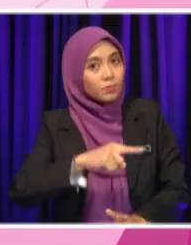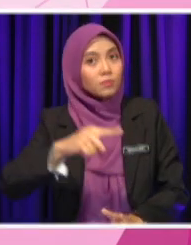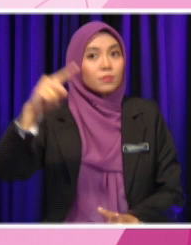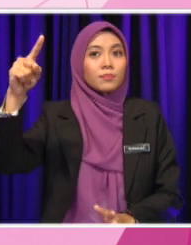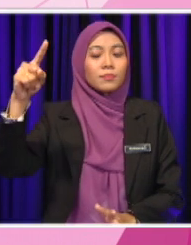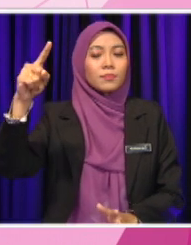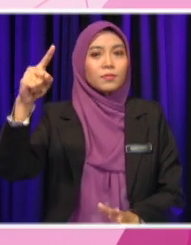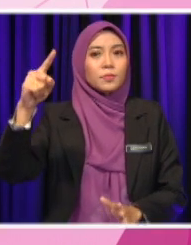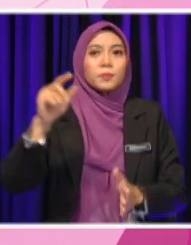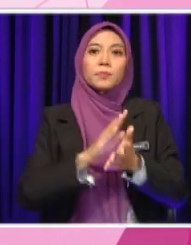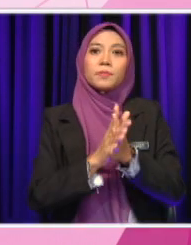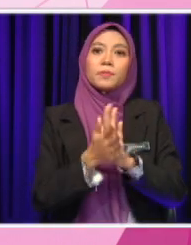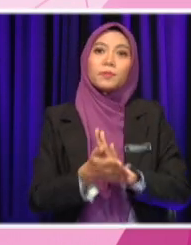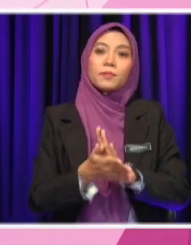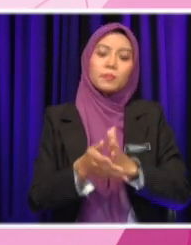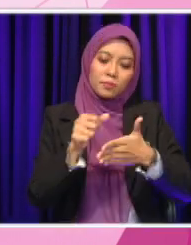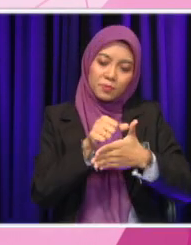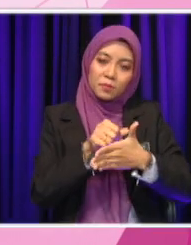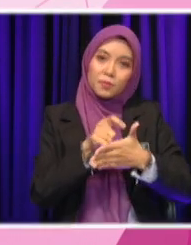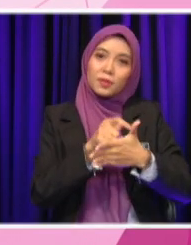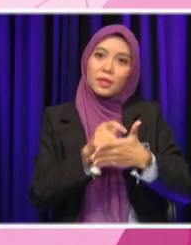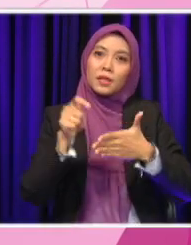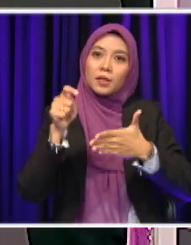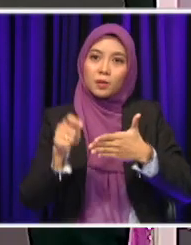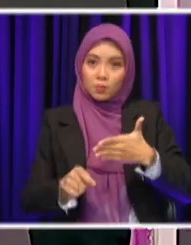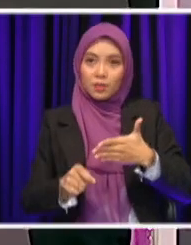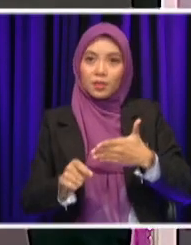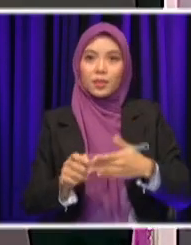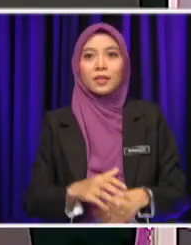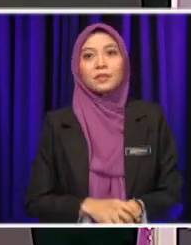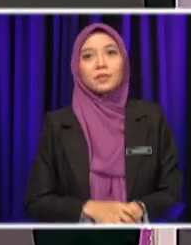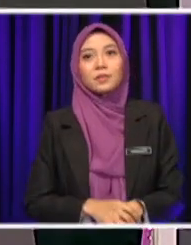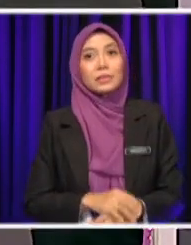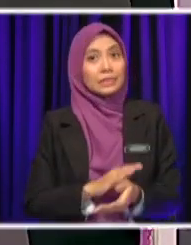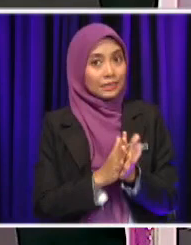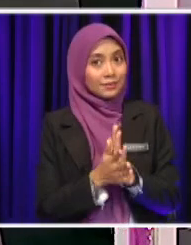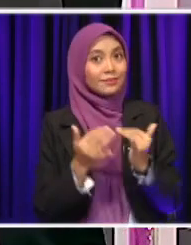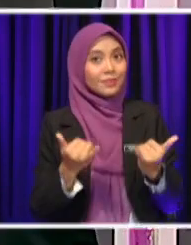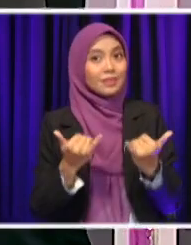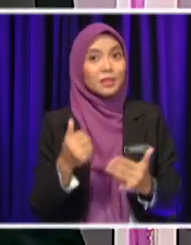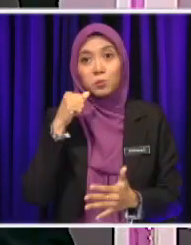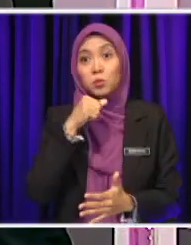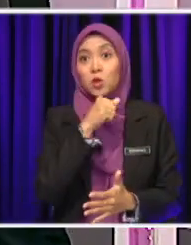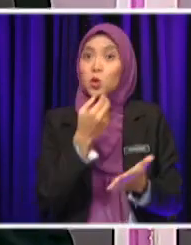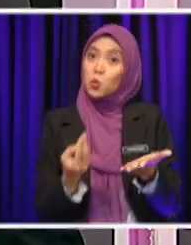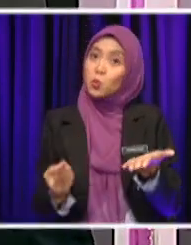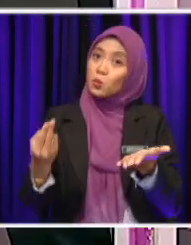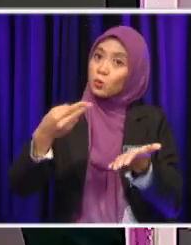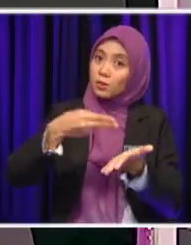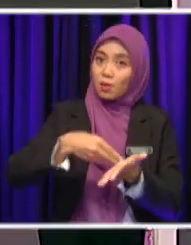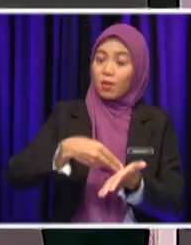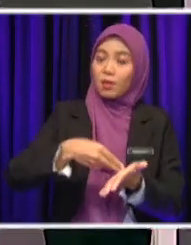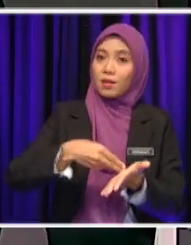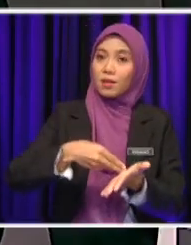jadi tamatlah kita punya pengaturcaraan. Sekali lagi cikgu minta Aiman ulang. Utamanya di bahagian ya ataupun tidak